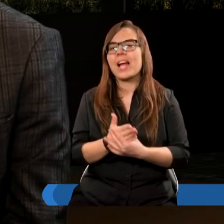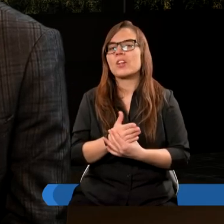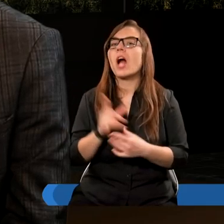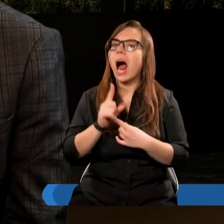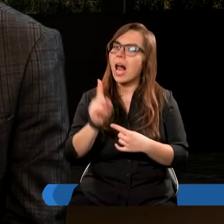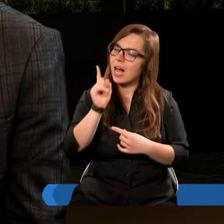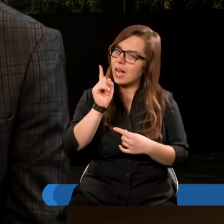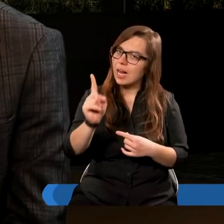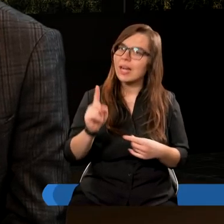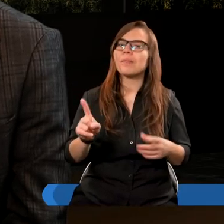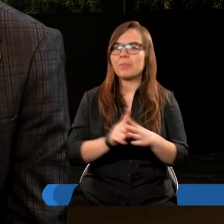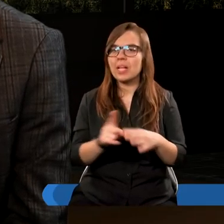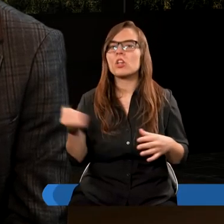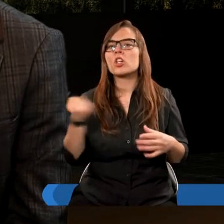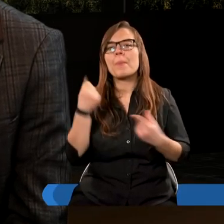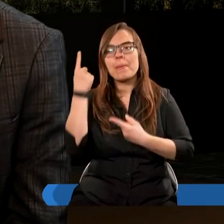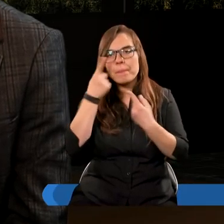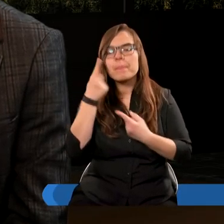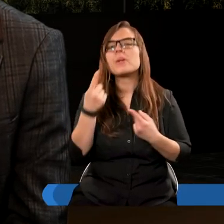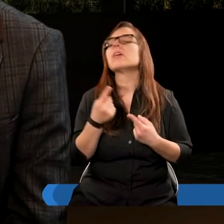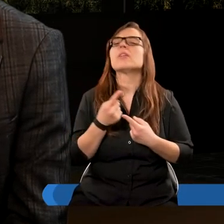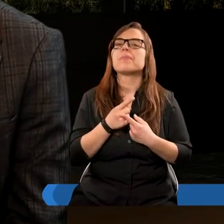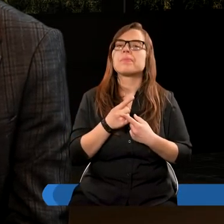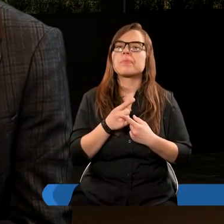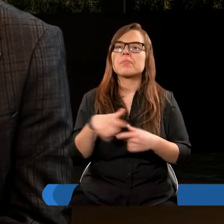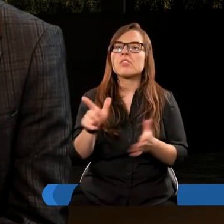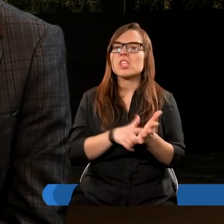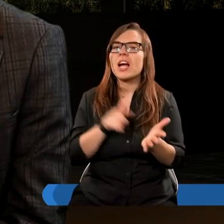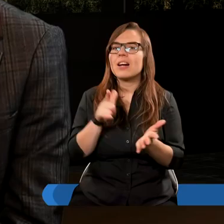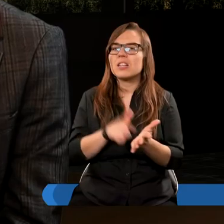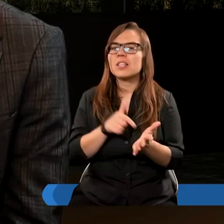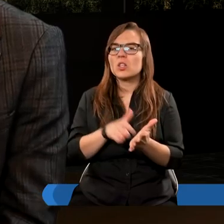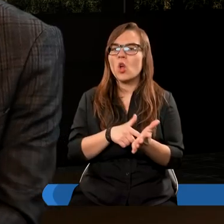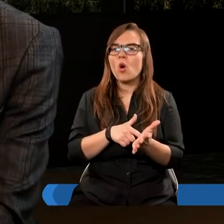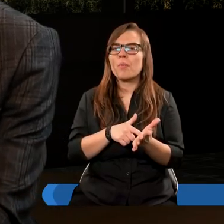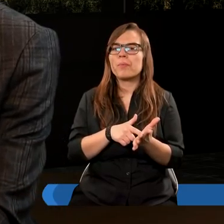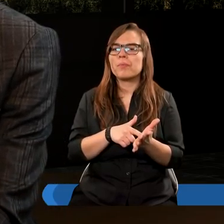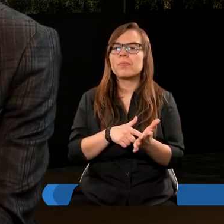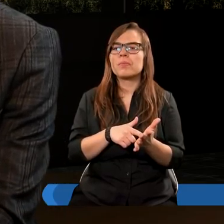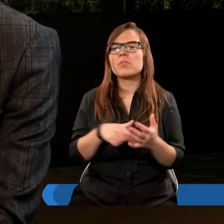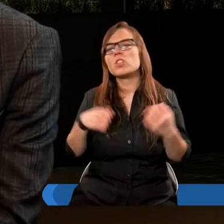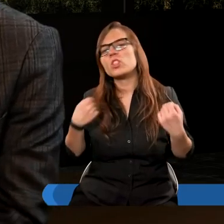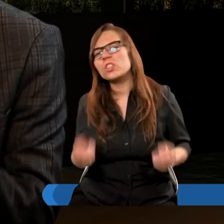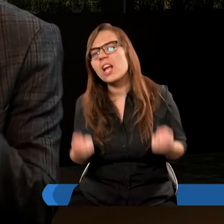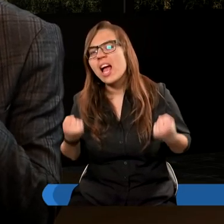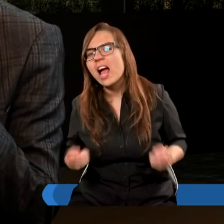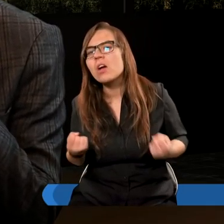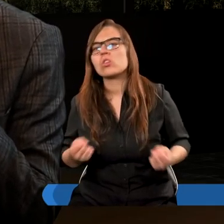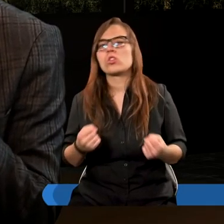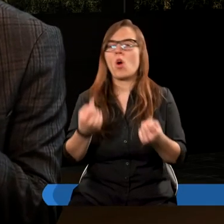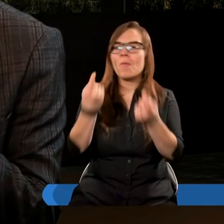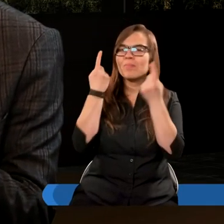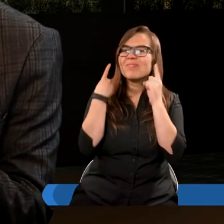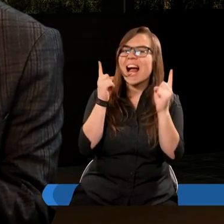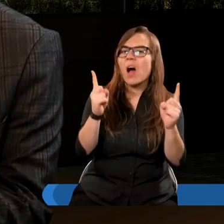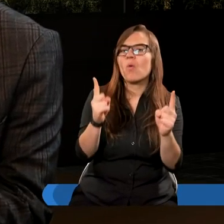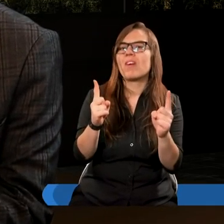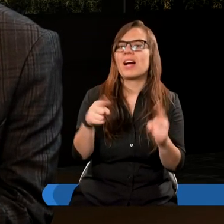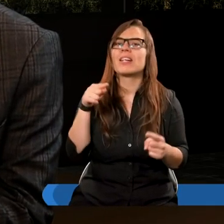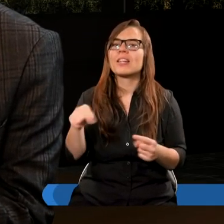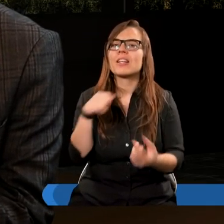Ale zdaję sobie też sprawę z tego, że często ciężko nam dostrzec, że ta